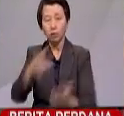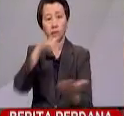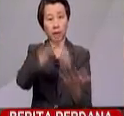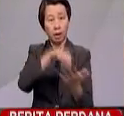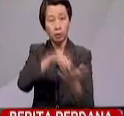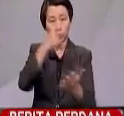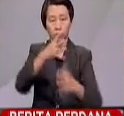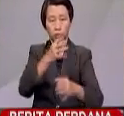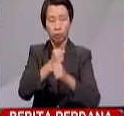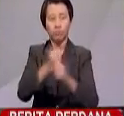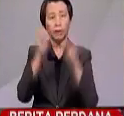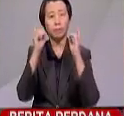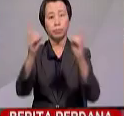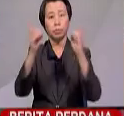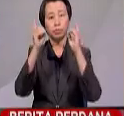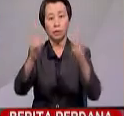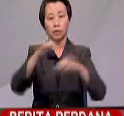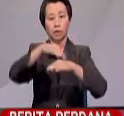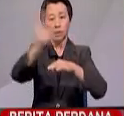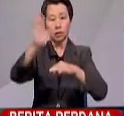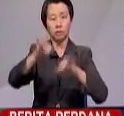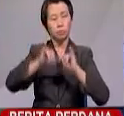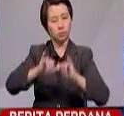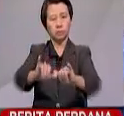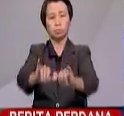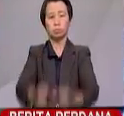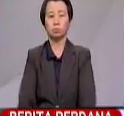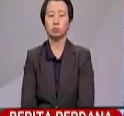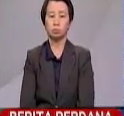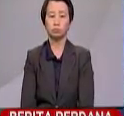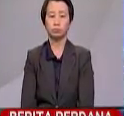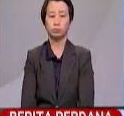untuk mendapatkan pendidikan yang lebih holistik.